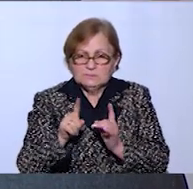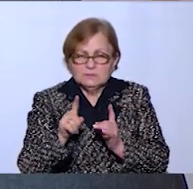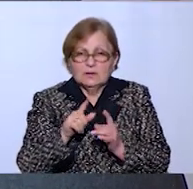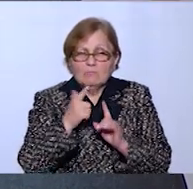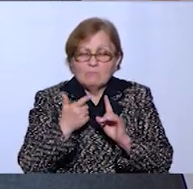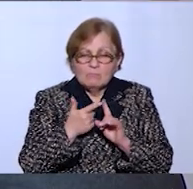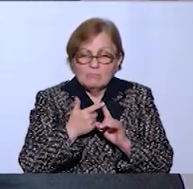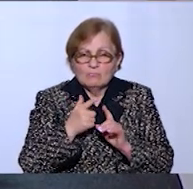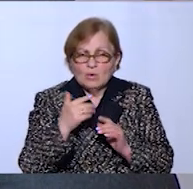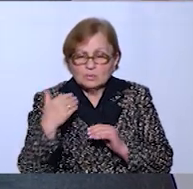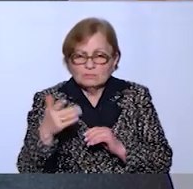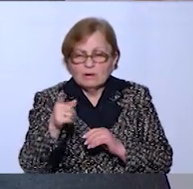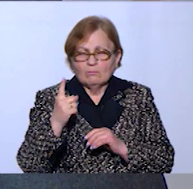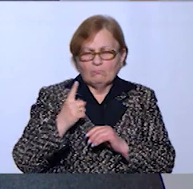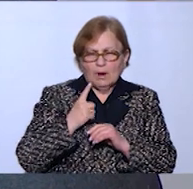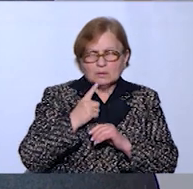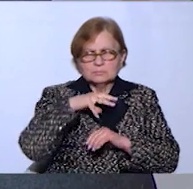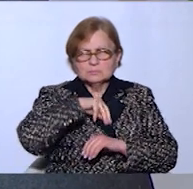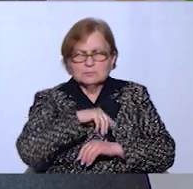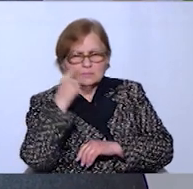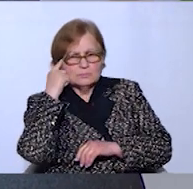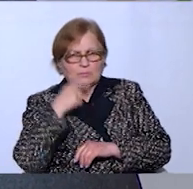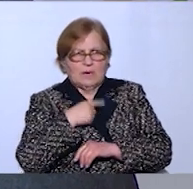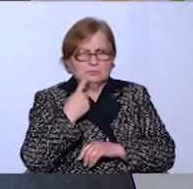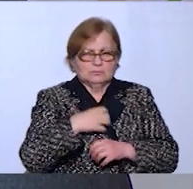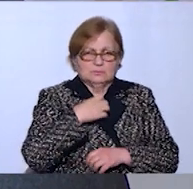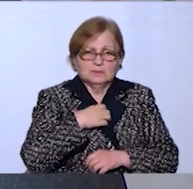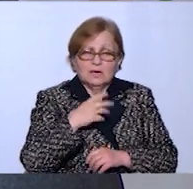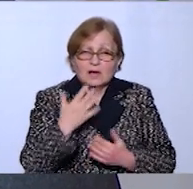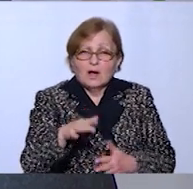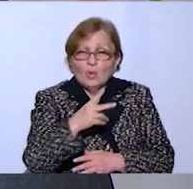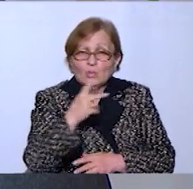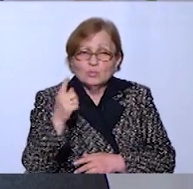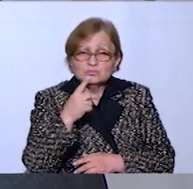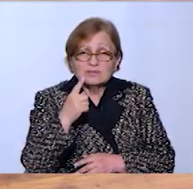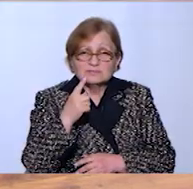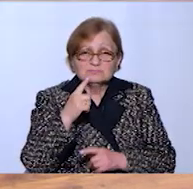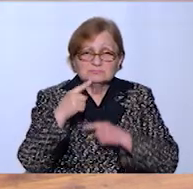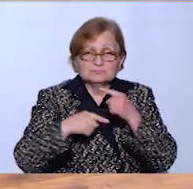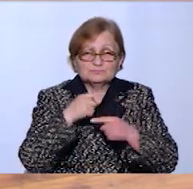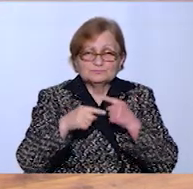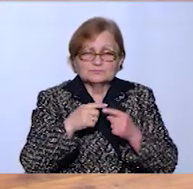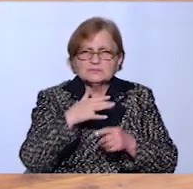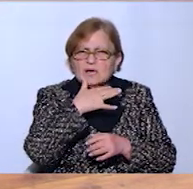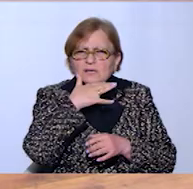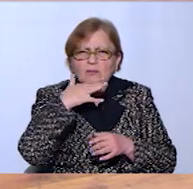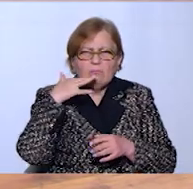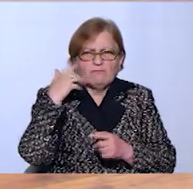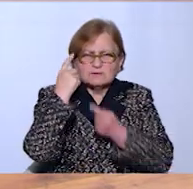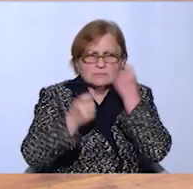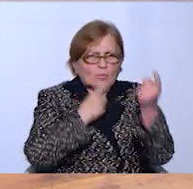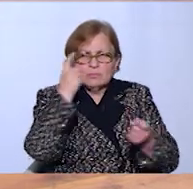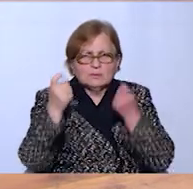ფორმით? პირველ რიგში აუცილებლად უნდა მივაწოდოთ იმის შესახებ ინფორმაცია, რომ ეს ვირუსი, ასე ვთქვათ, ვრცელდება და